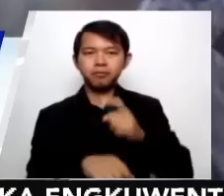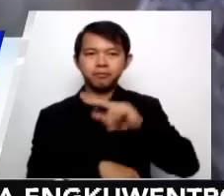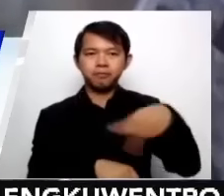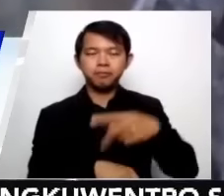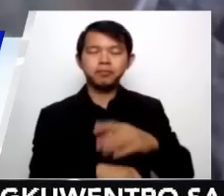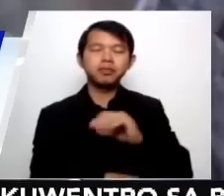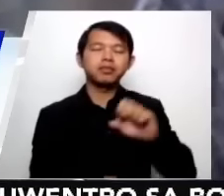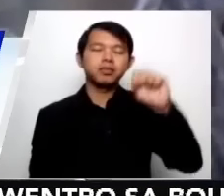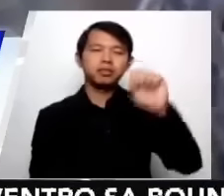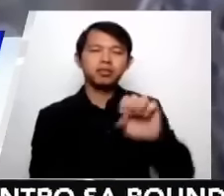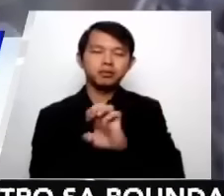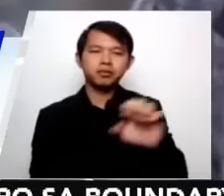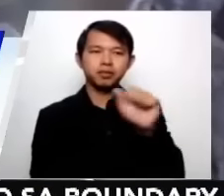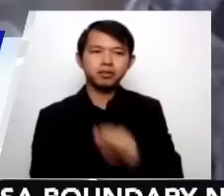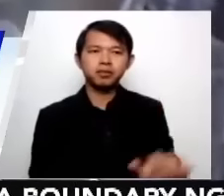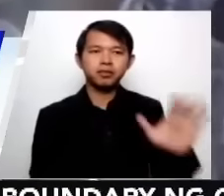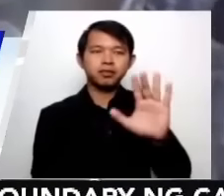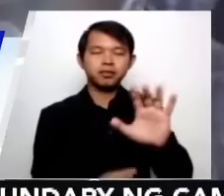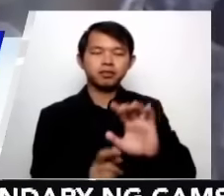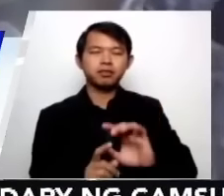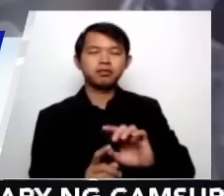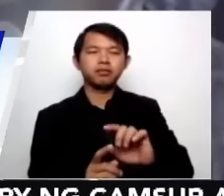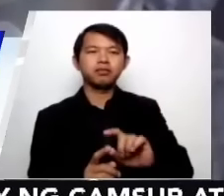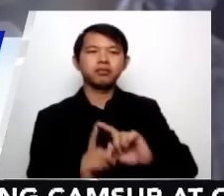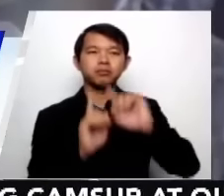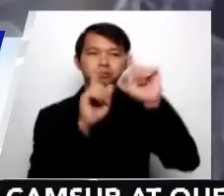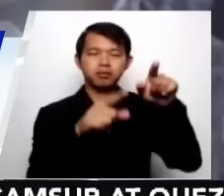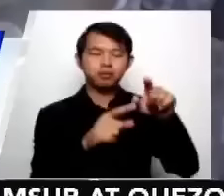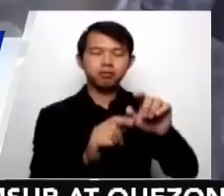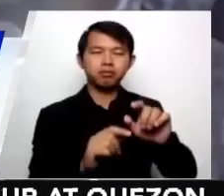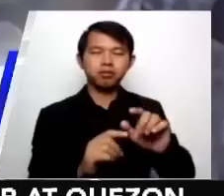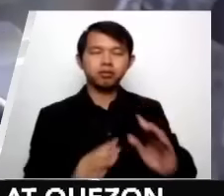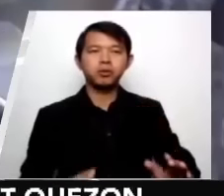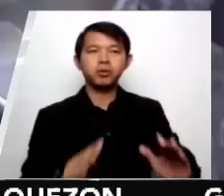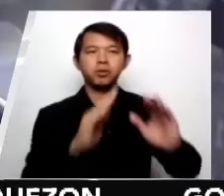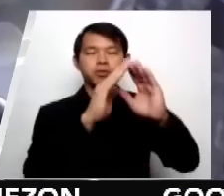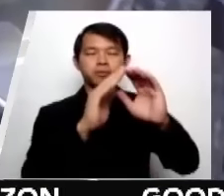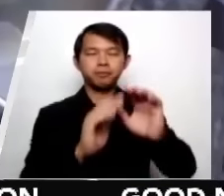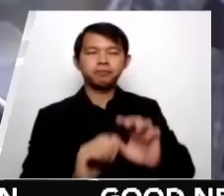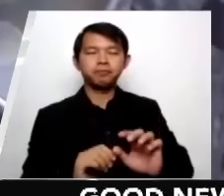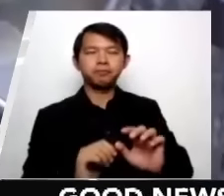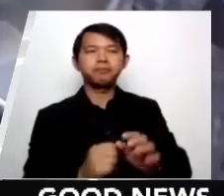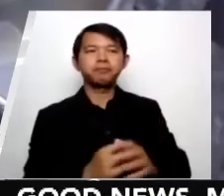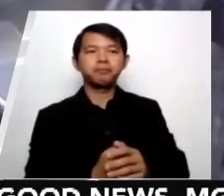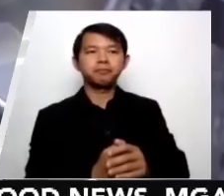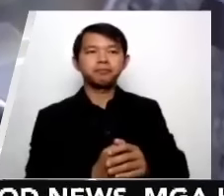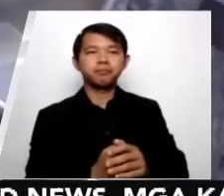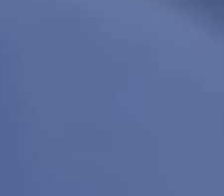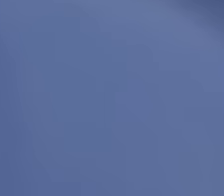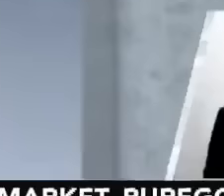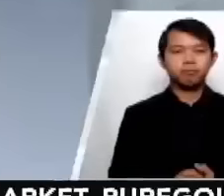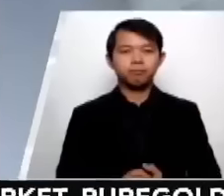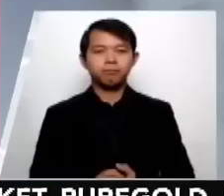ng pinakamataas na bundok sa mundo na Mount Everest noong 2007.